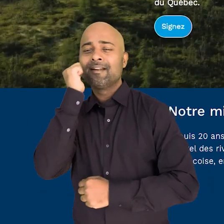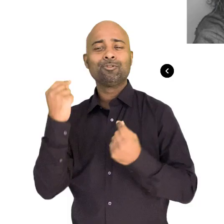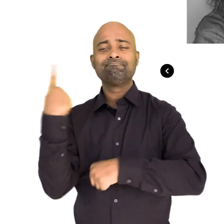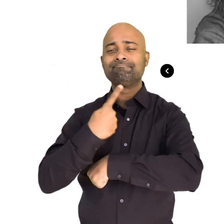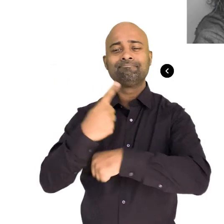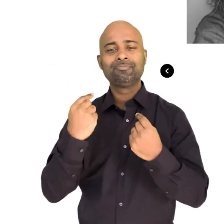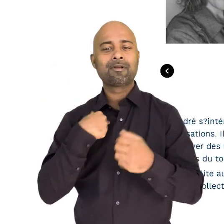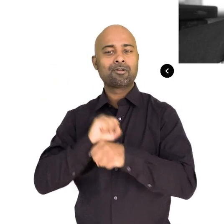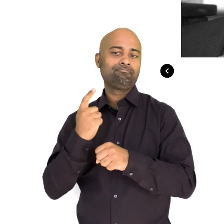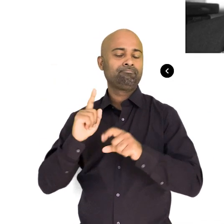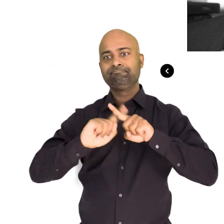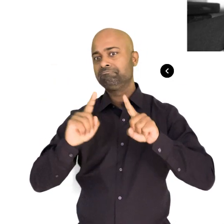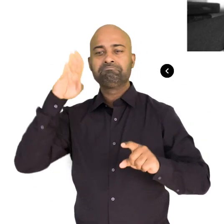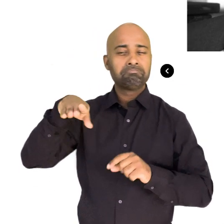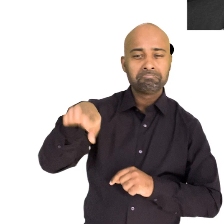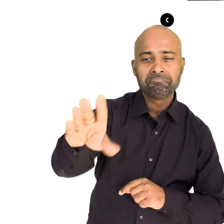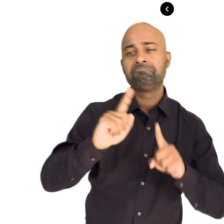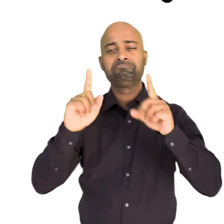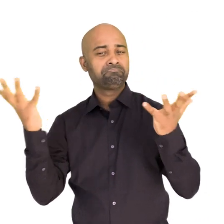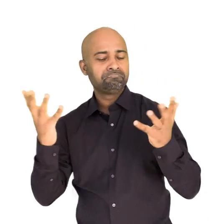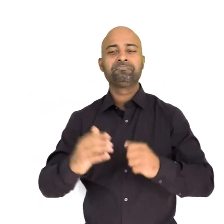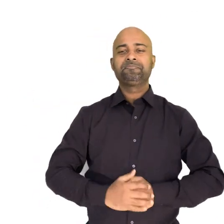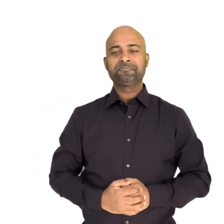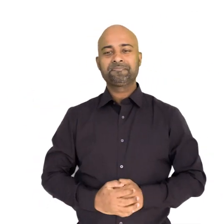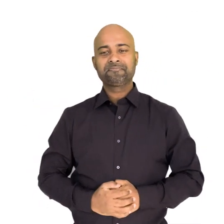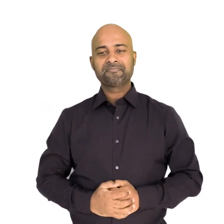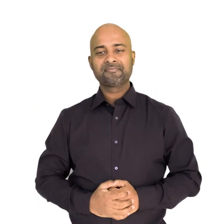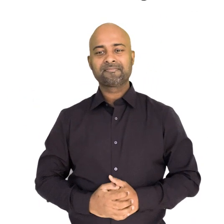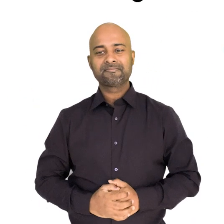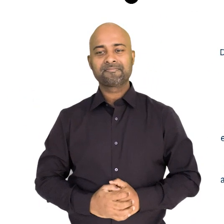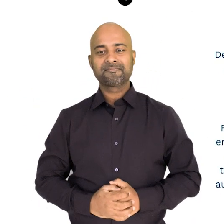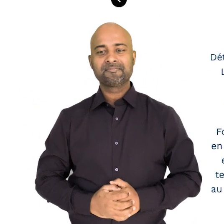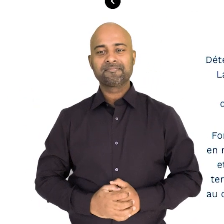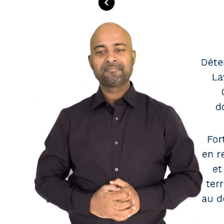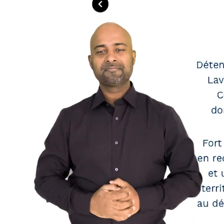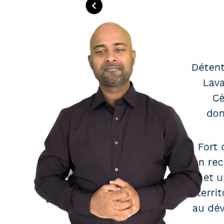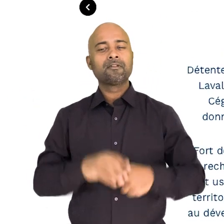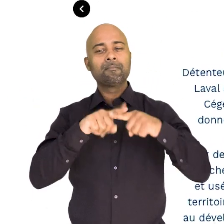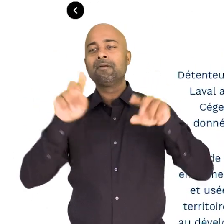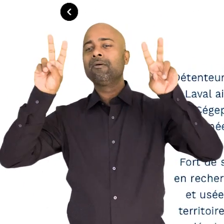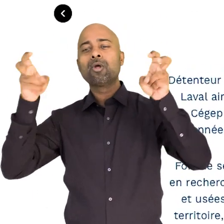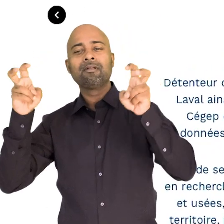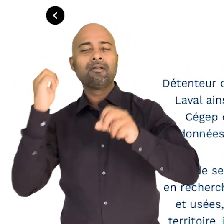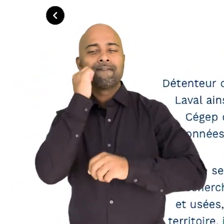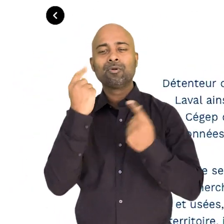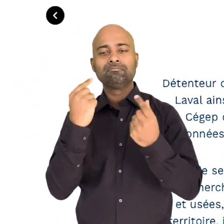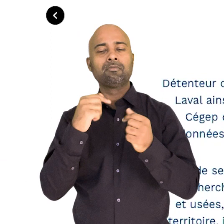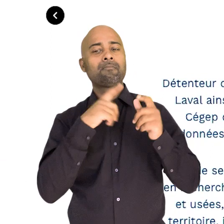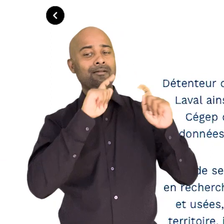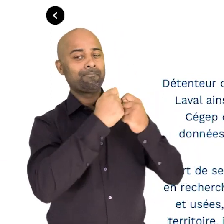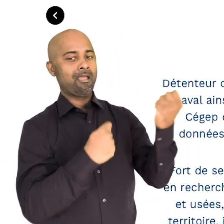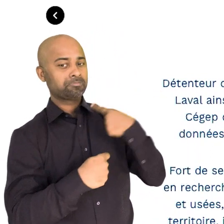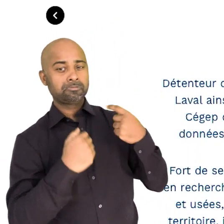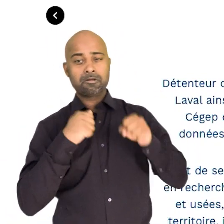Puis, dans le day-to-day, si je peux me permettre l'expression, c'est vraiment fluctuant, en fait, là. Dépendamment des sujets